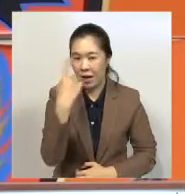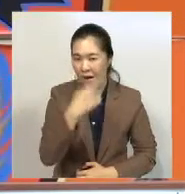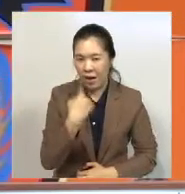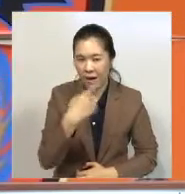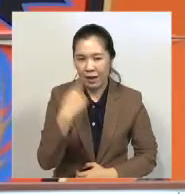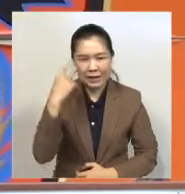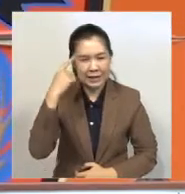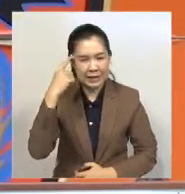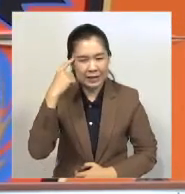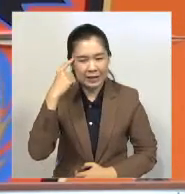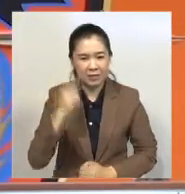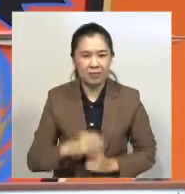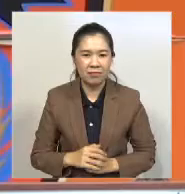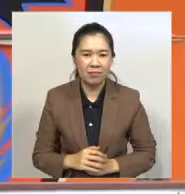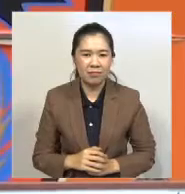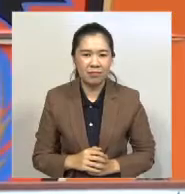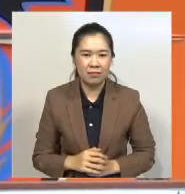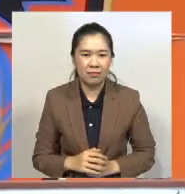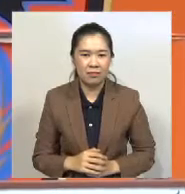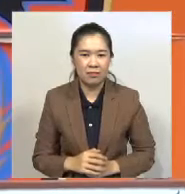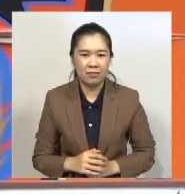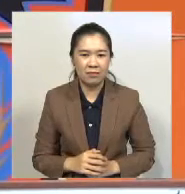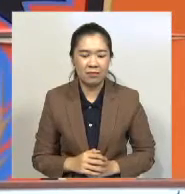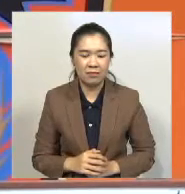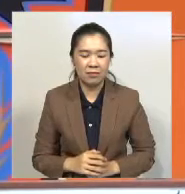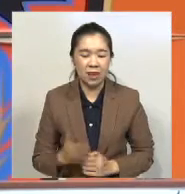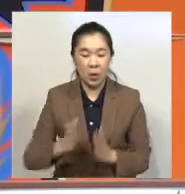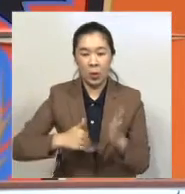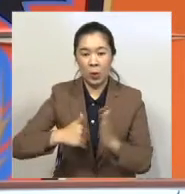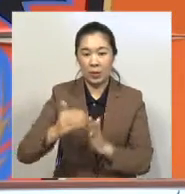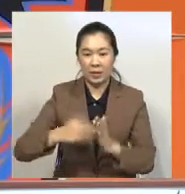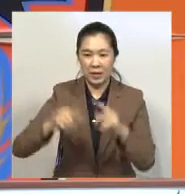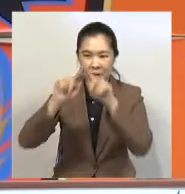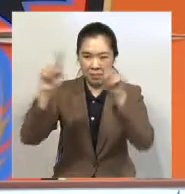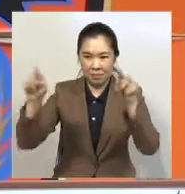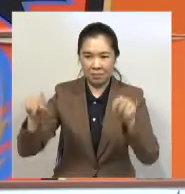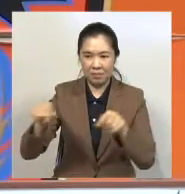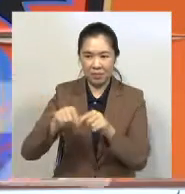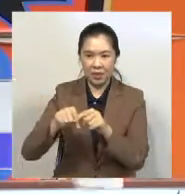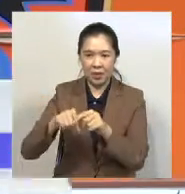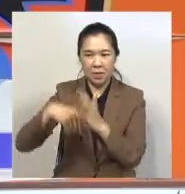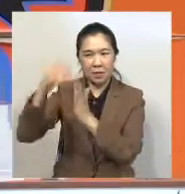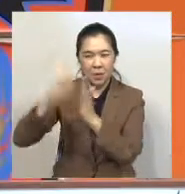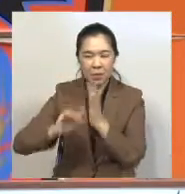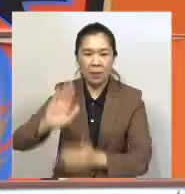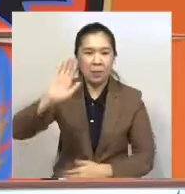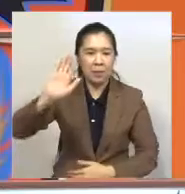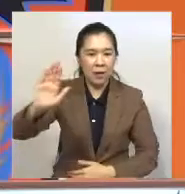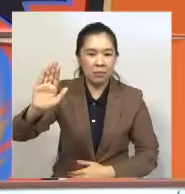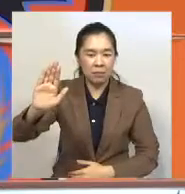าเอาลิควิดเอาสีไปป้ายทะเบียนนะแล้วระบบนี้จะไปจับรถ